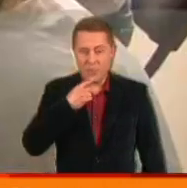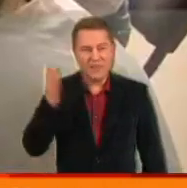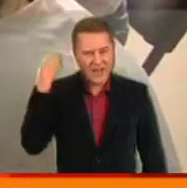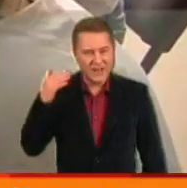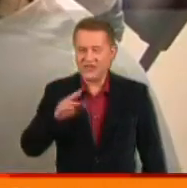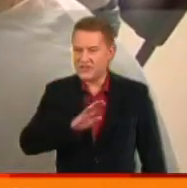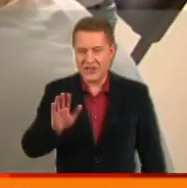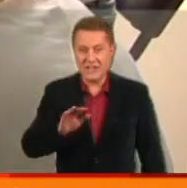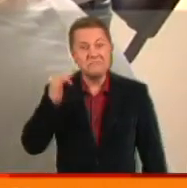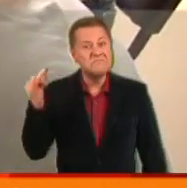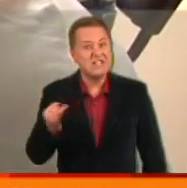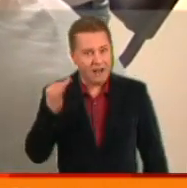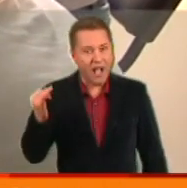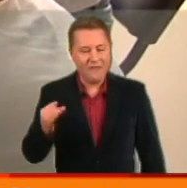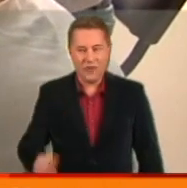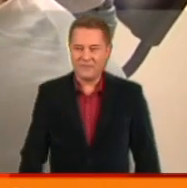3D-принтери? Цікаво.